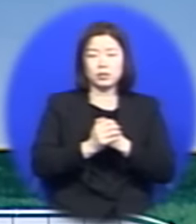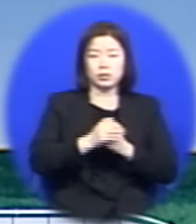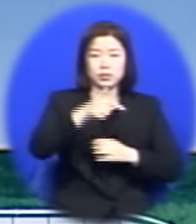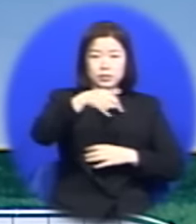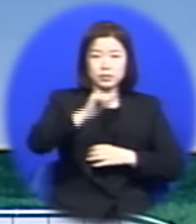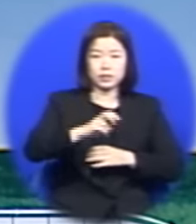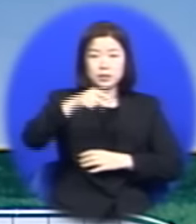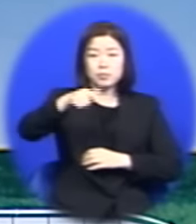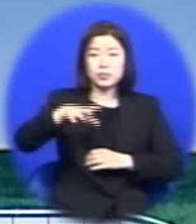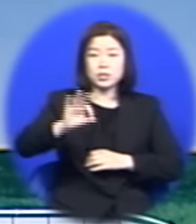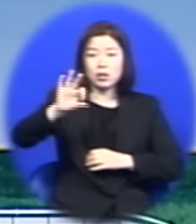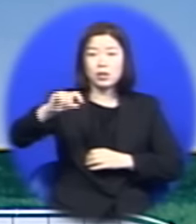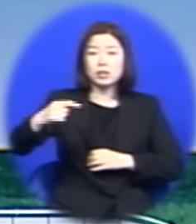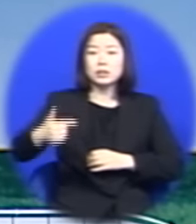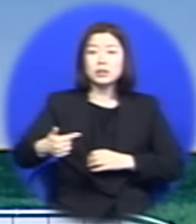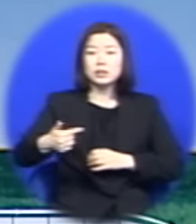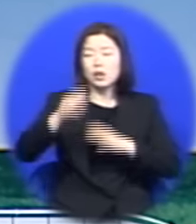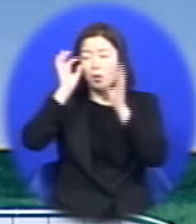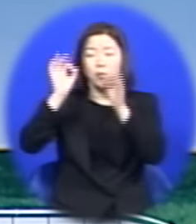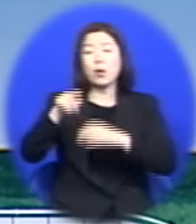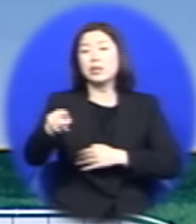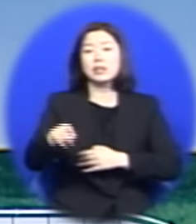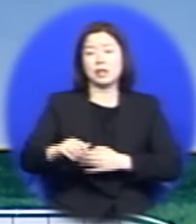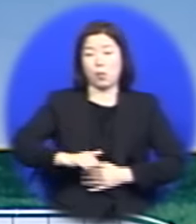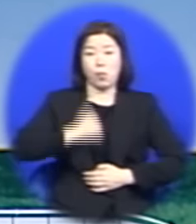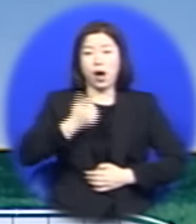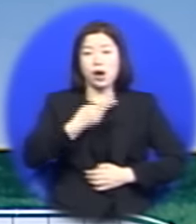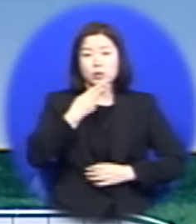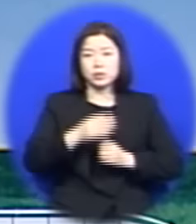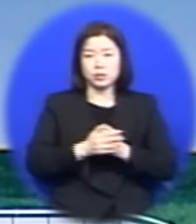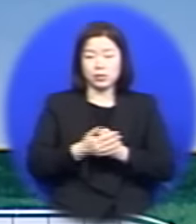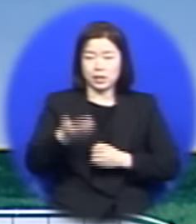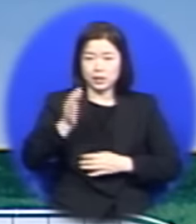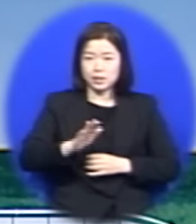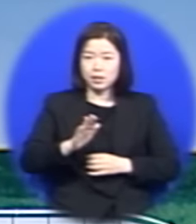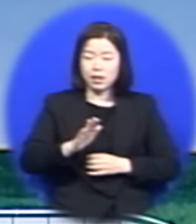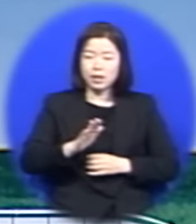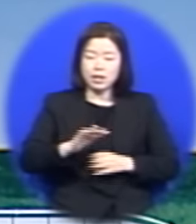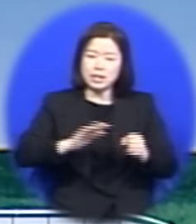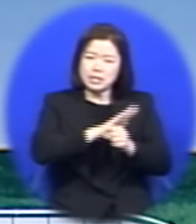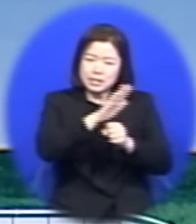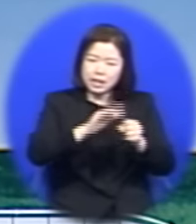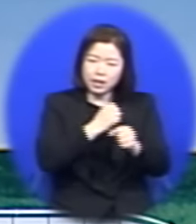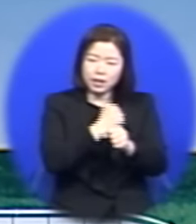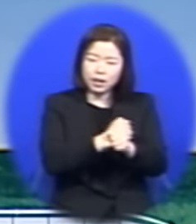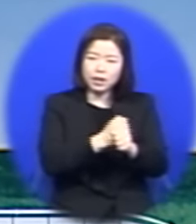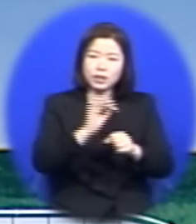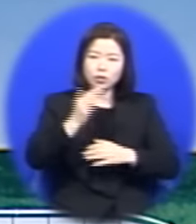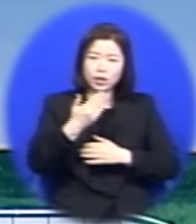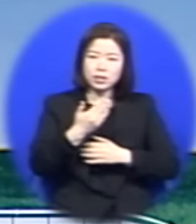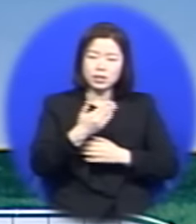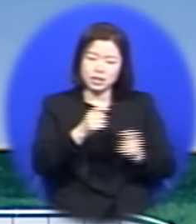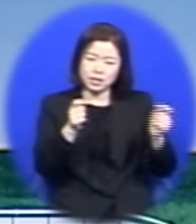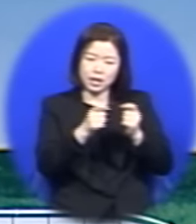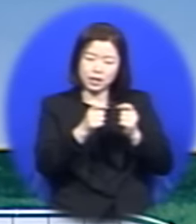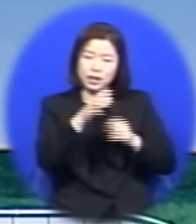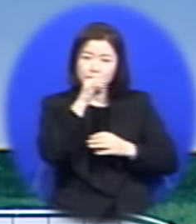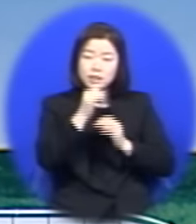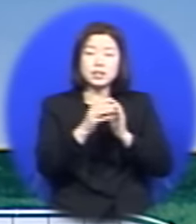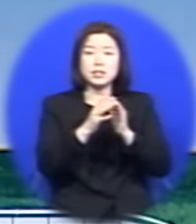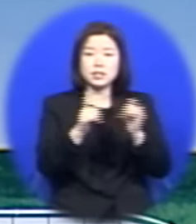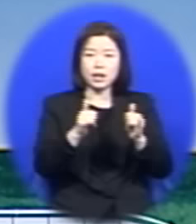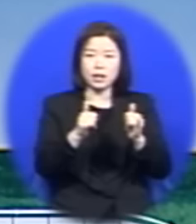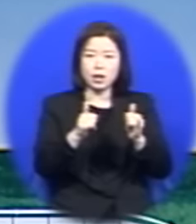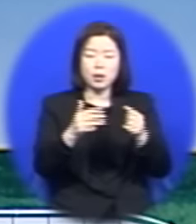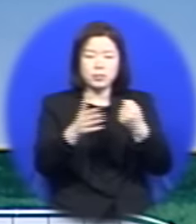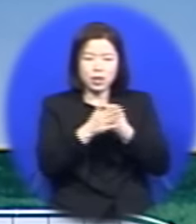김정은이 보고 그렇게는 안 해요. 그런데 정말 사랑하는 가까이 있는 사람을 그렇게 미워하고 그 사람 때문에 그렇게